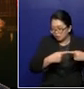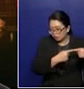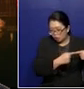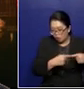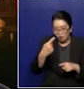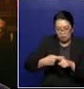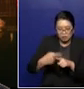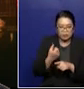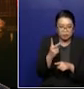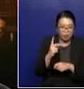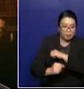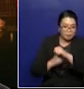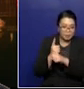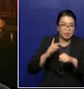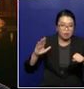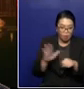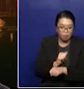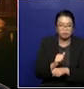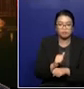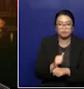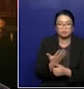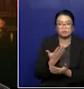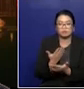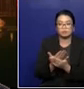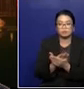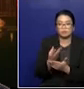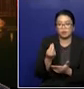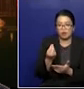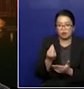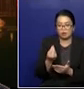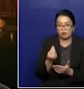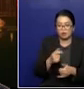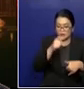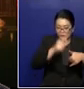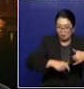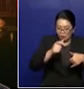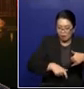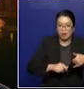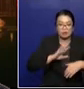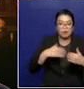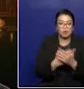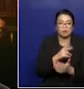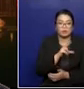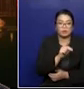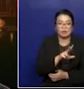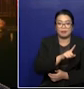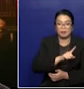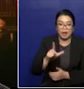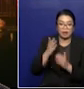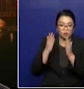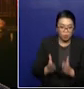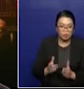ดแม้แต่เดือนเดียว12เดือนคนจะได้เงินเนี่ย33ล้านคนบวกความจริงมัน